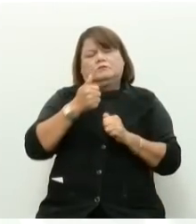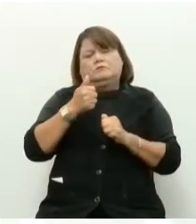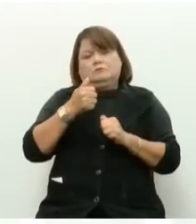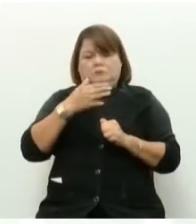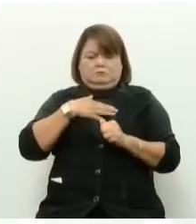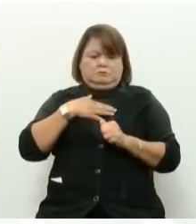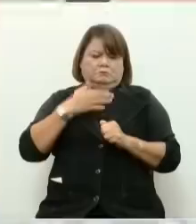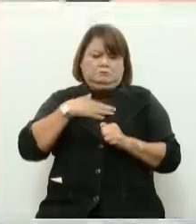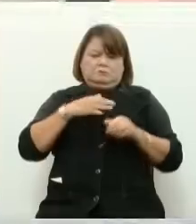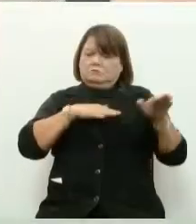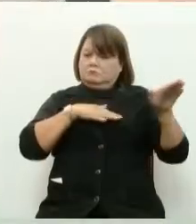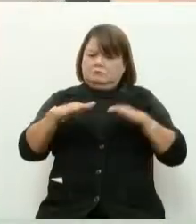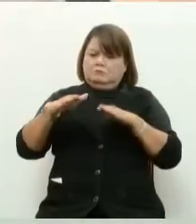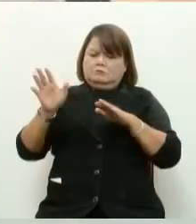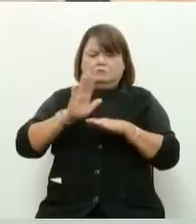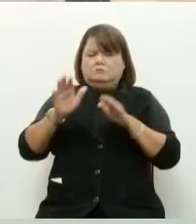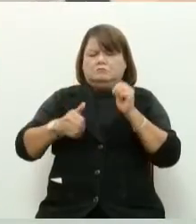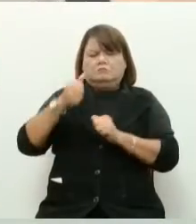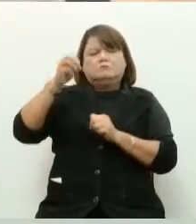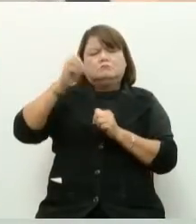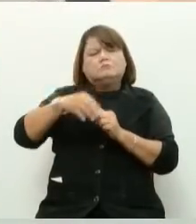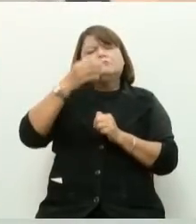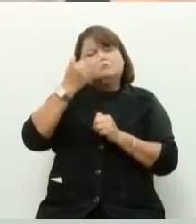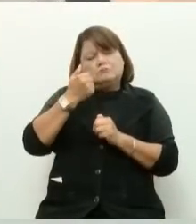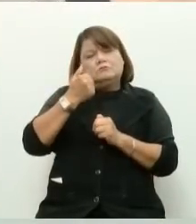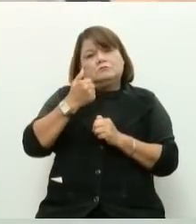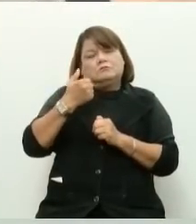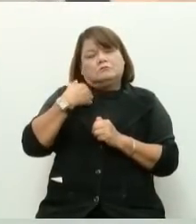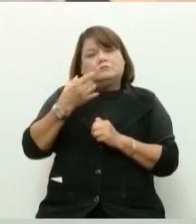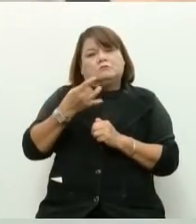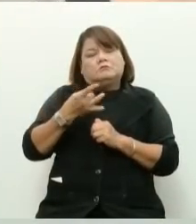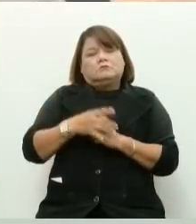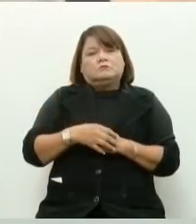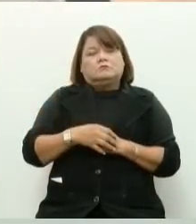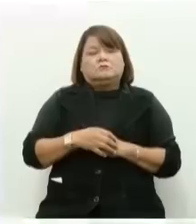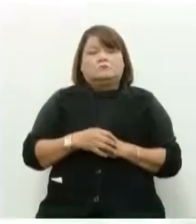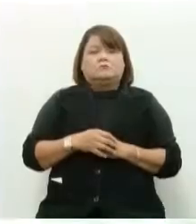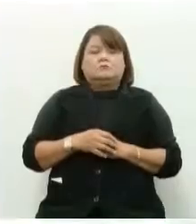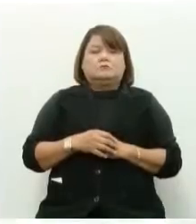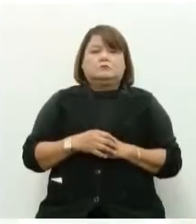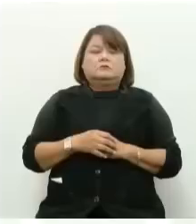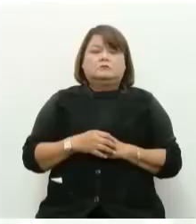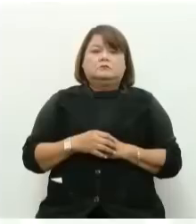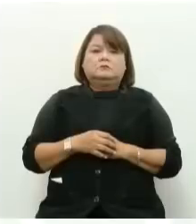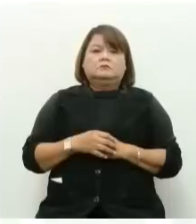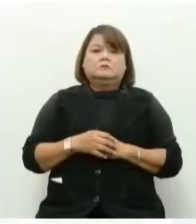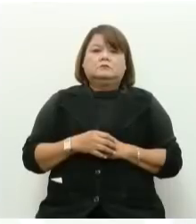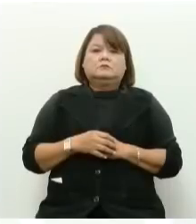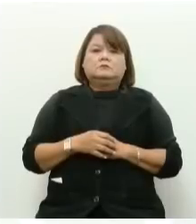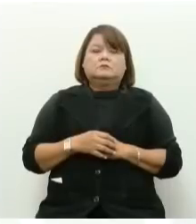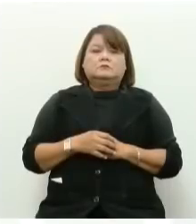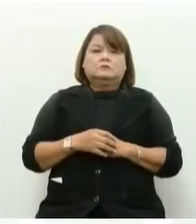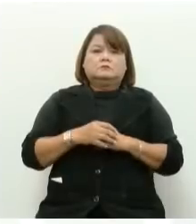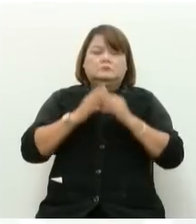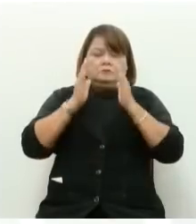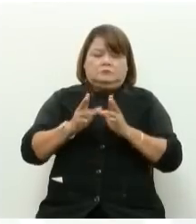มีไม่ผ่านมีประเด็นที่ต้องมาปรับปรุงแก้ไขนะคะ ผมเรียนท่านพอโอเคดีไ หมค่ะ คนที่เป็นกรรม